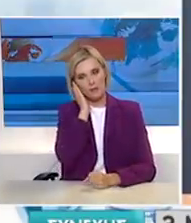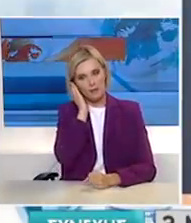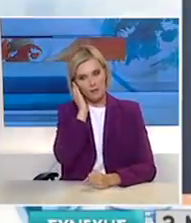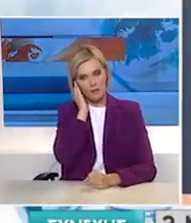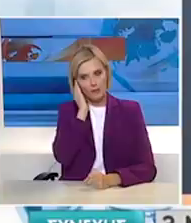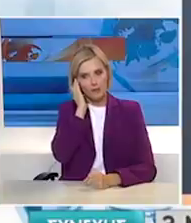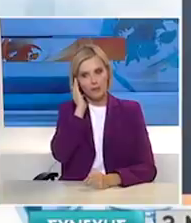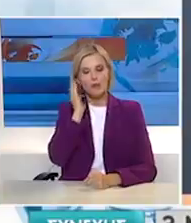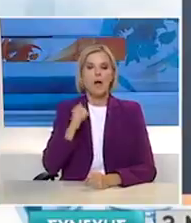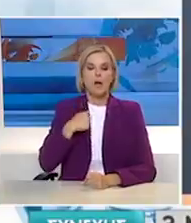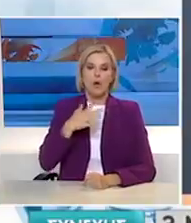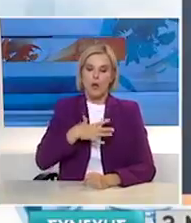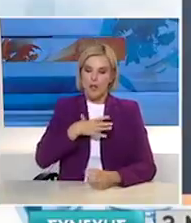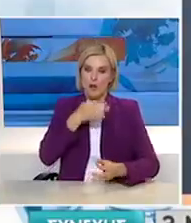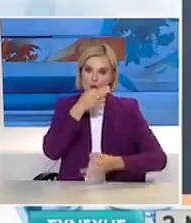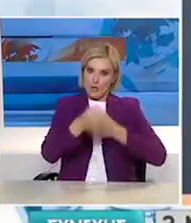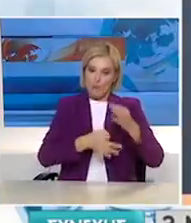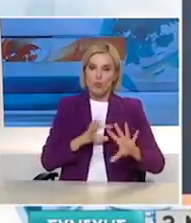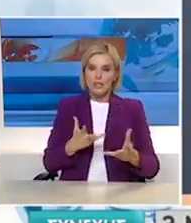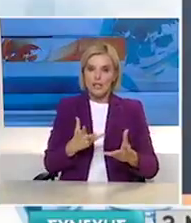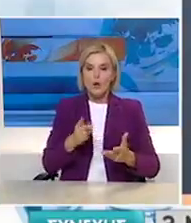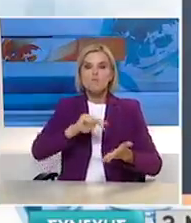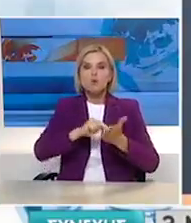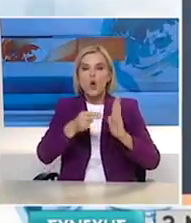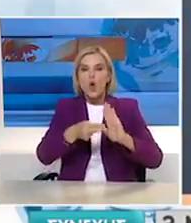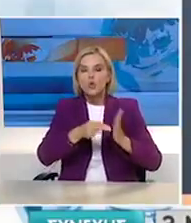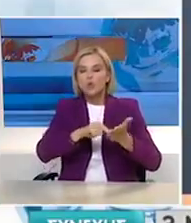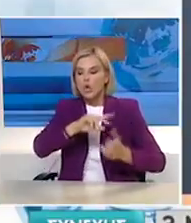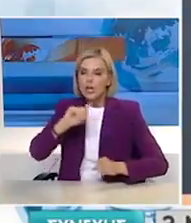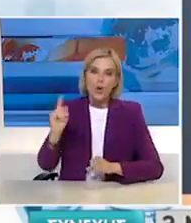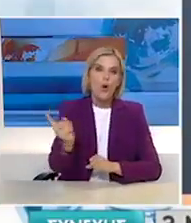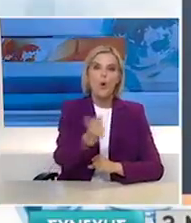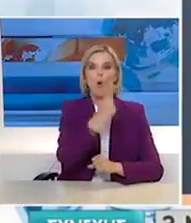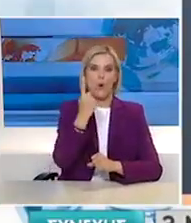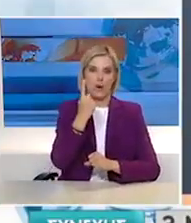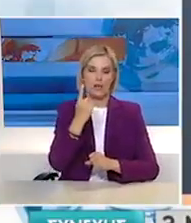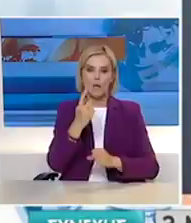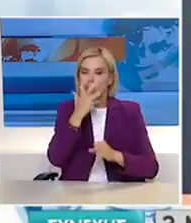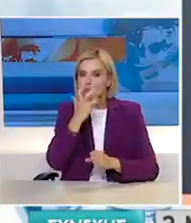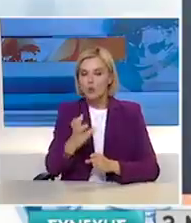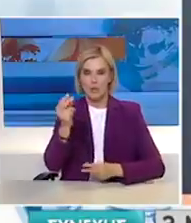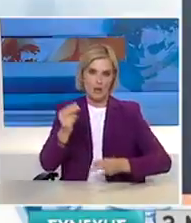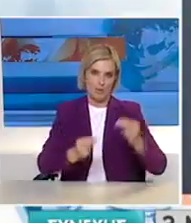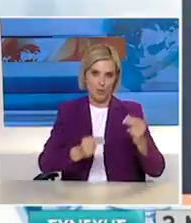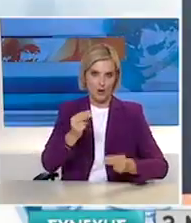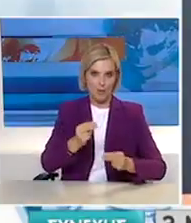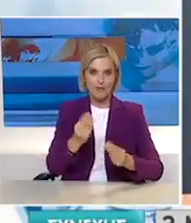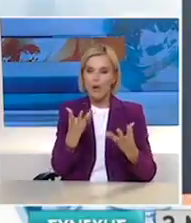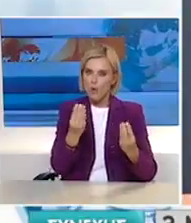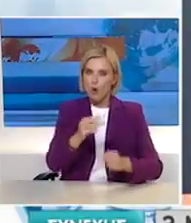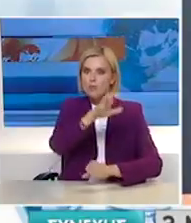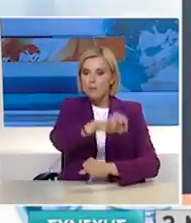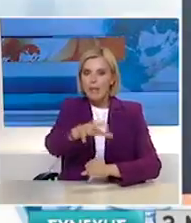Εγώ θα ήθελα να τονίσω την προσοχή όλων μας για αυξημένη εγρήγορση, ιδιαίτερα σε περιοχές που μπορεί να λειτουργήσουν πιο εύκολα ως εστίες μετάδοσης του